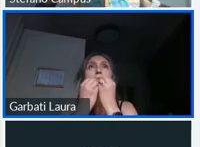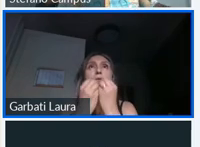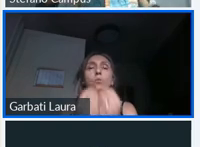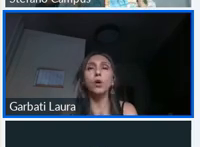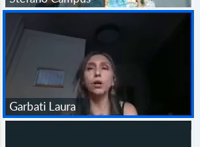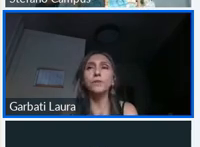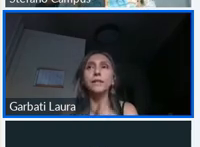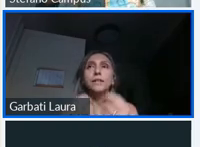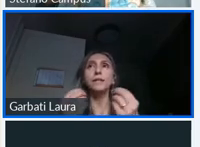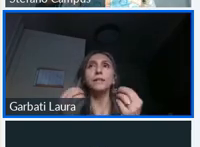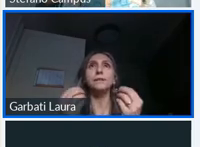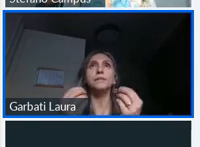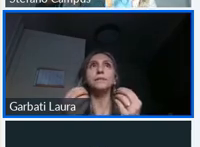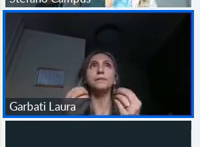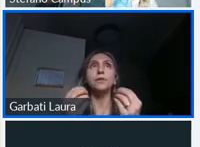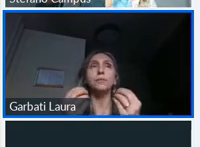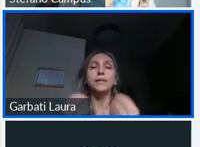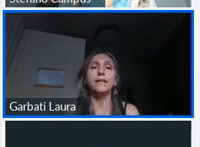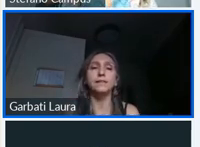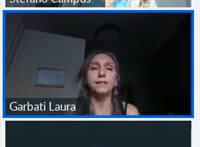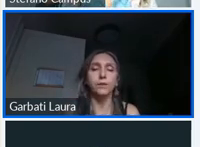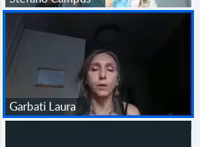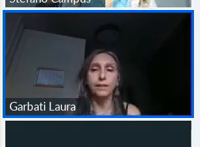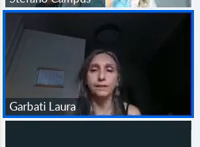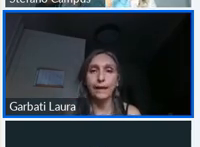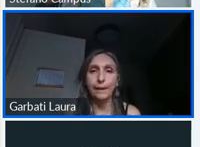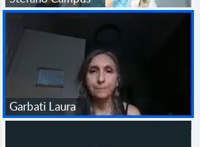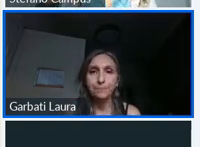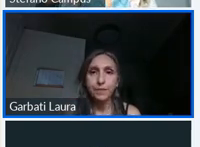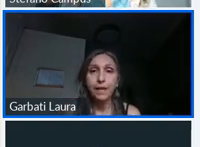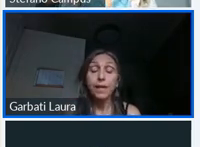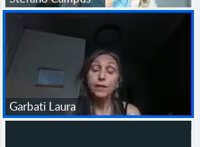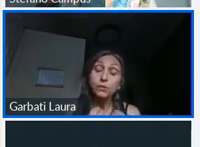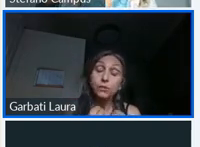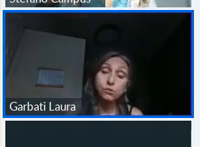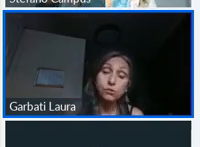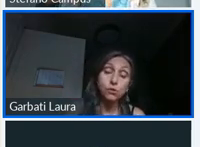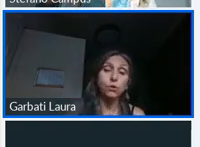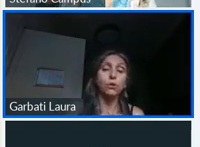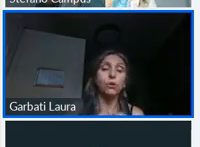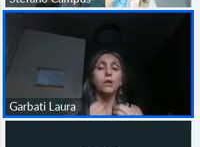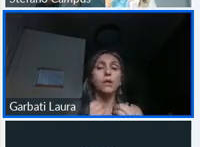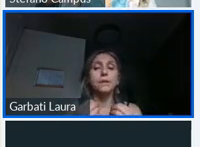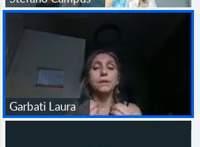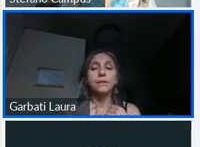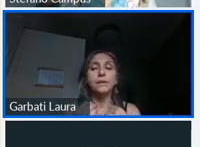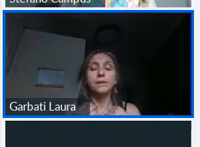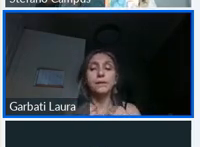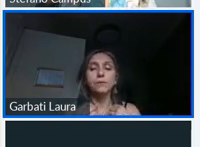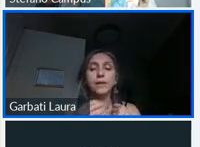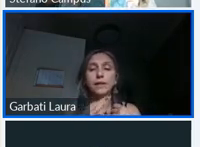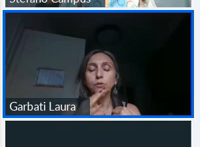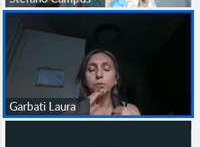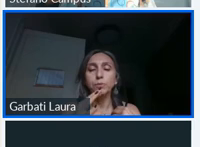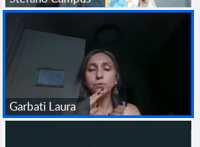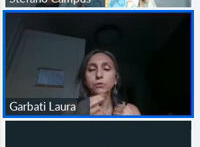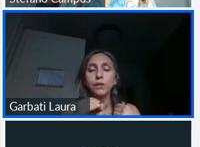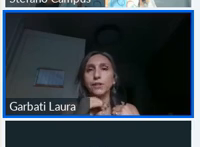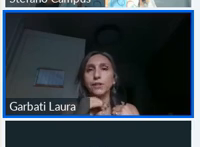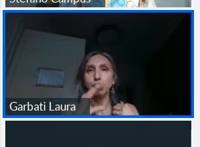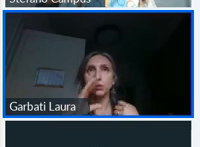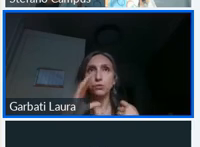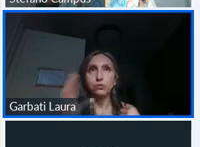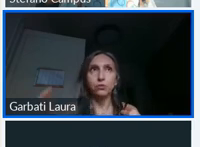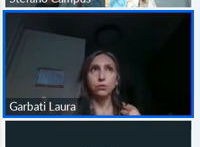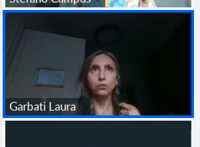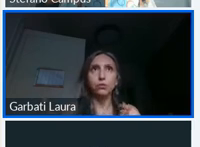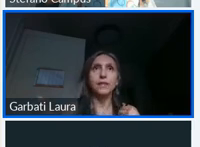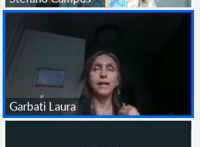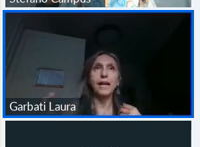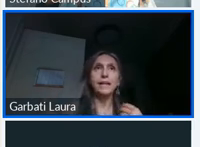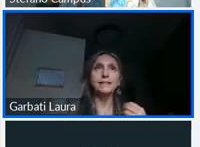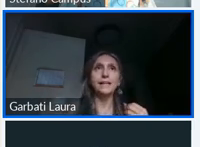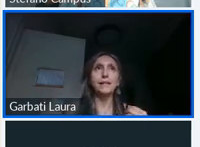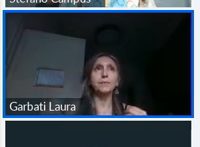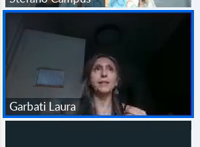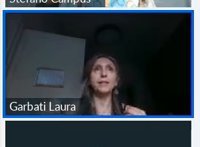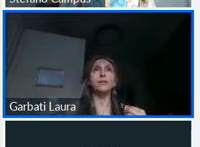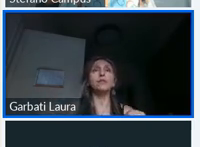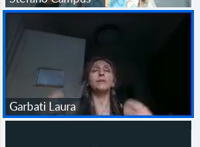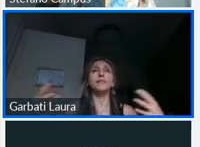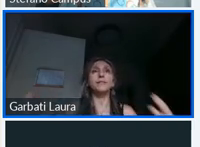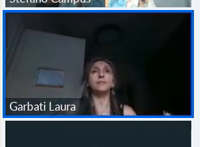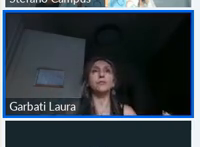valorizzarli, promuoverli come dati di qualità. Non solo, un altro punto che accenno solo,